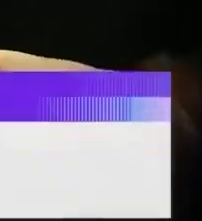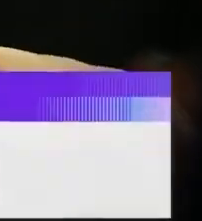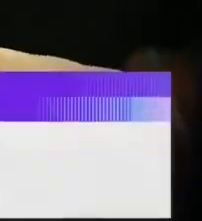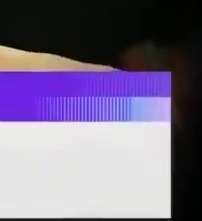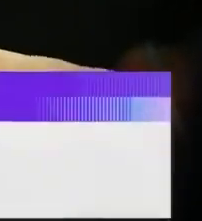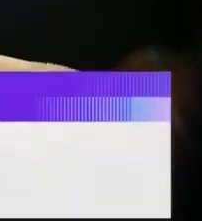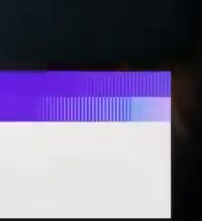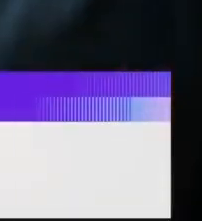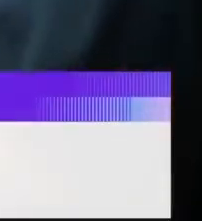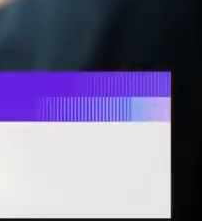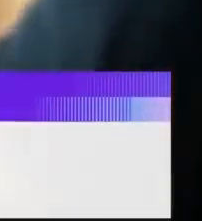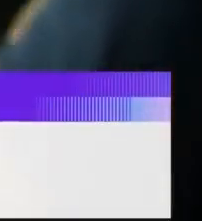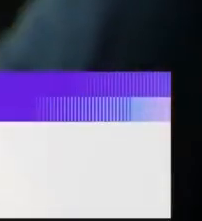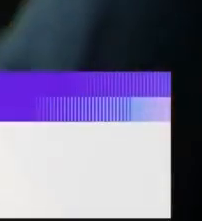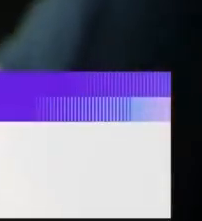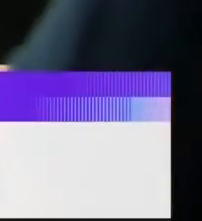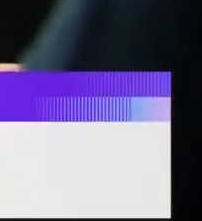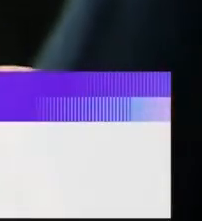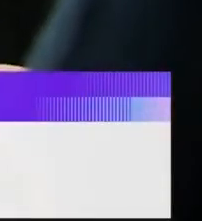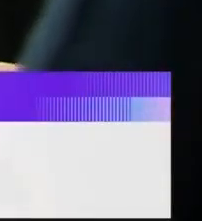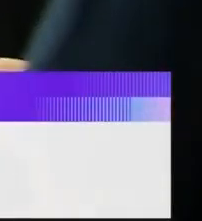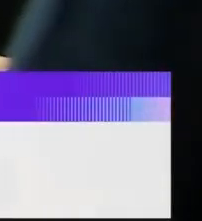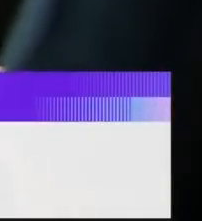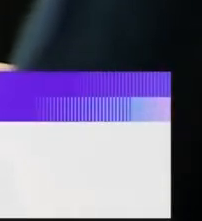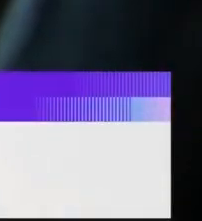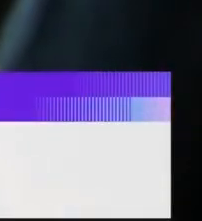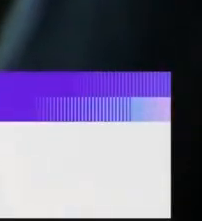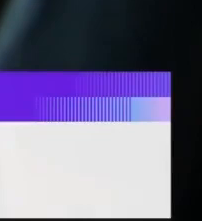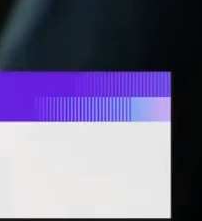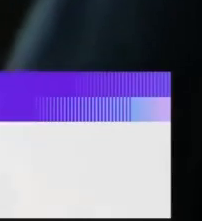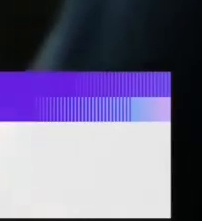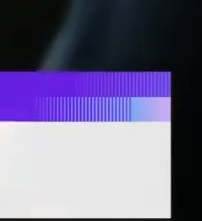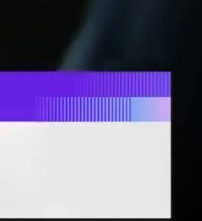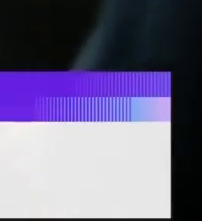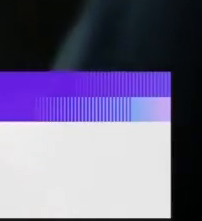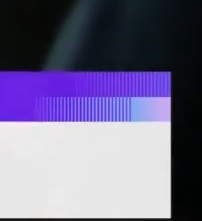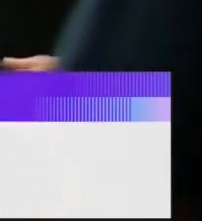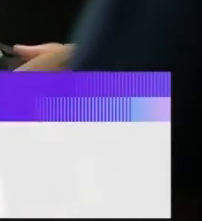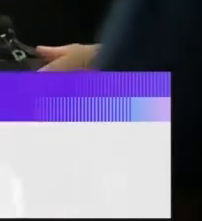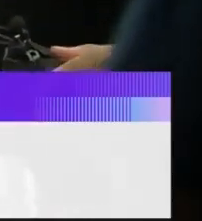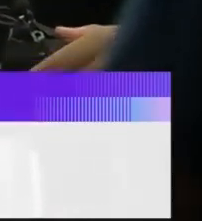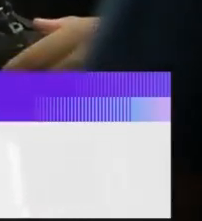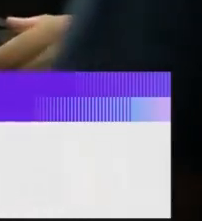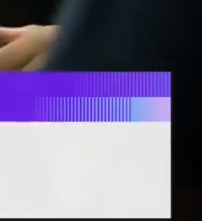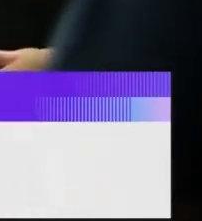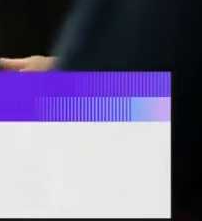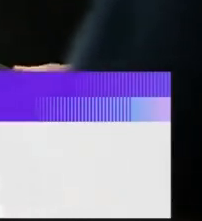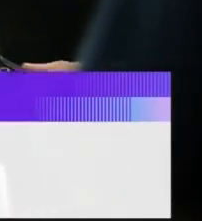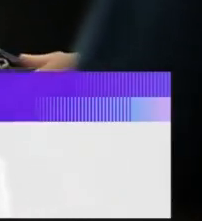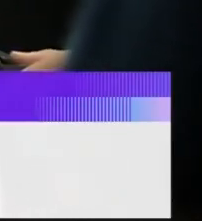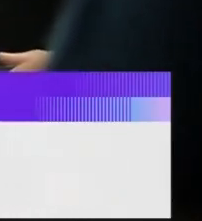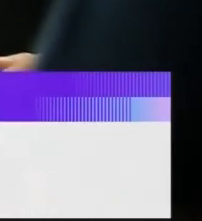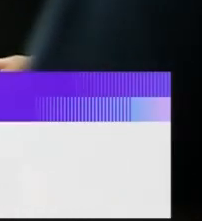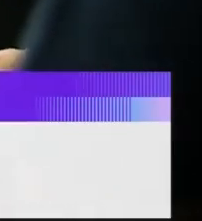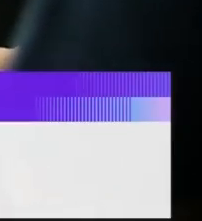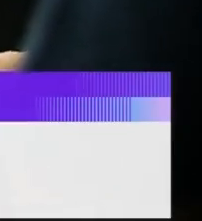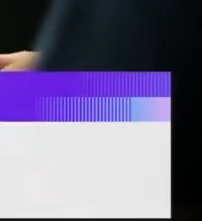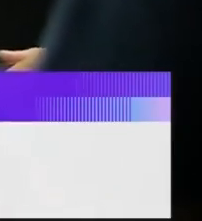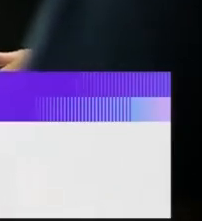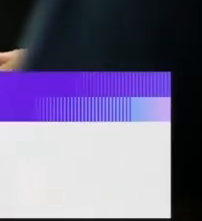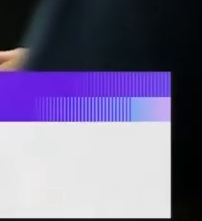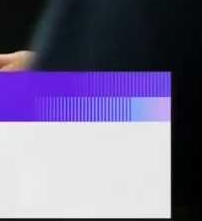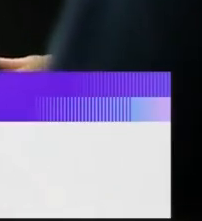OECD 국가의 최하위에 장애인의 예산을 배정해 놓고 우리가 외치는 것들에